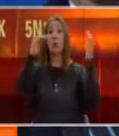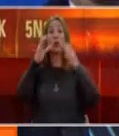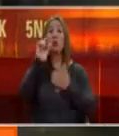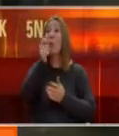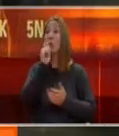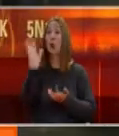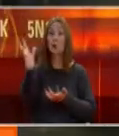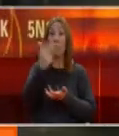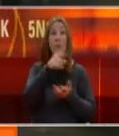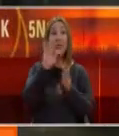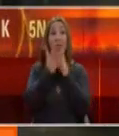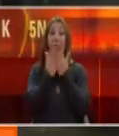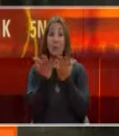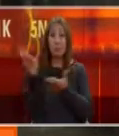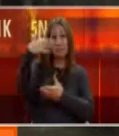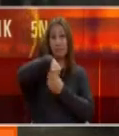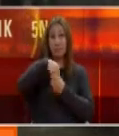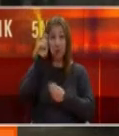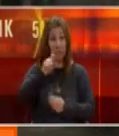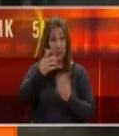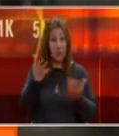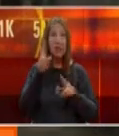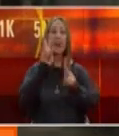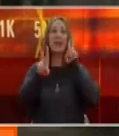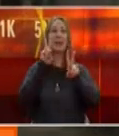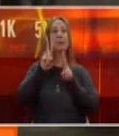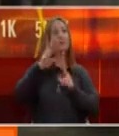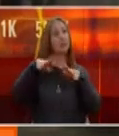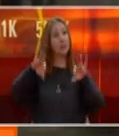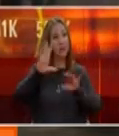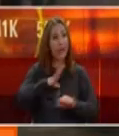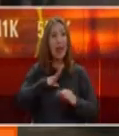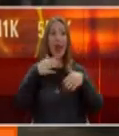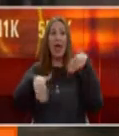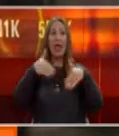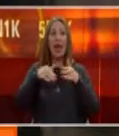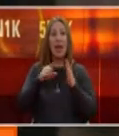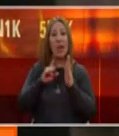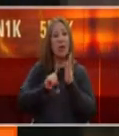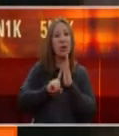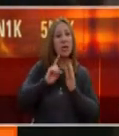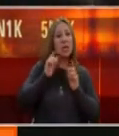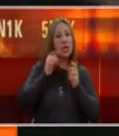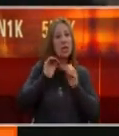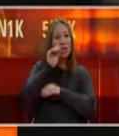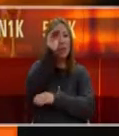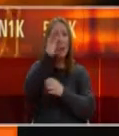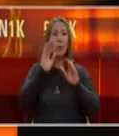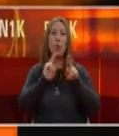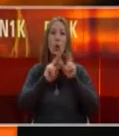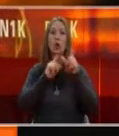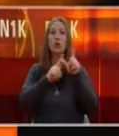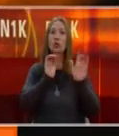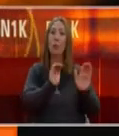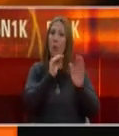topluyoruz. Bunları bir kitap çalışması haline getireceğiz. Tanıtım spotlarımız var. Engelli kariyer yaşam koçu programımız